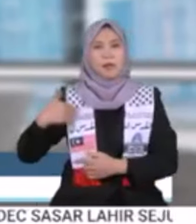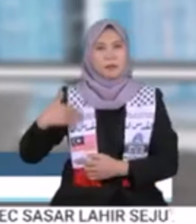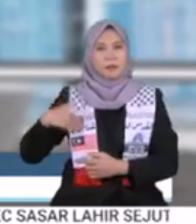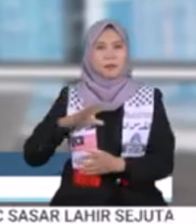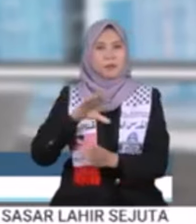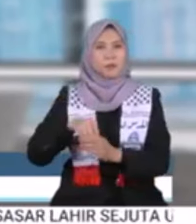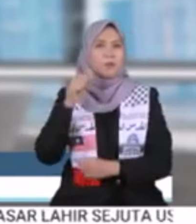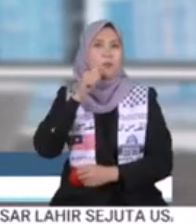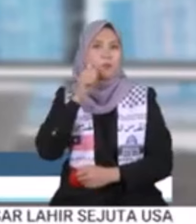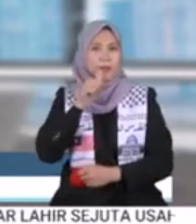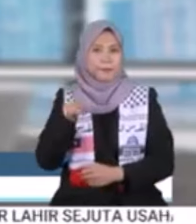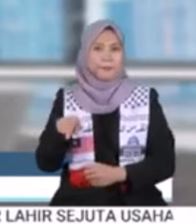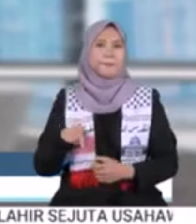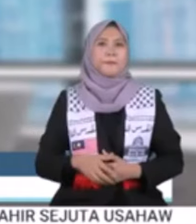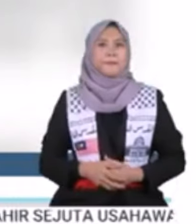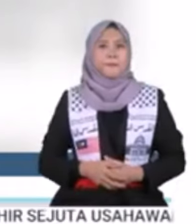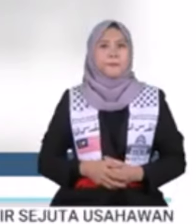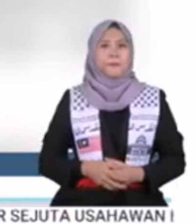termasuk 2 wanita.